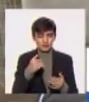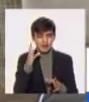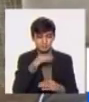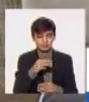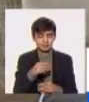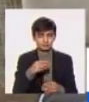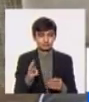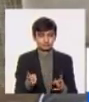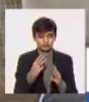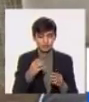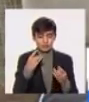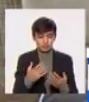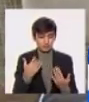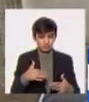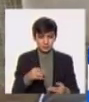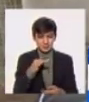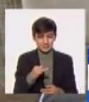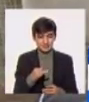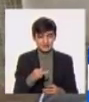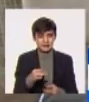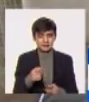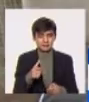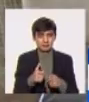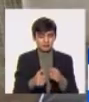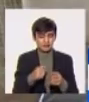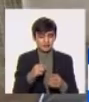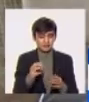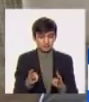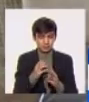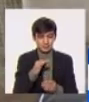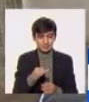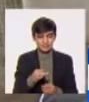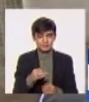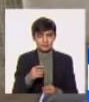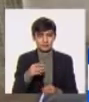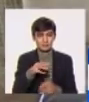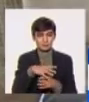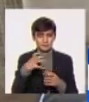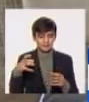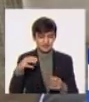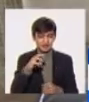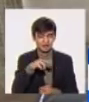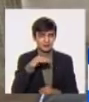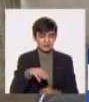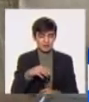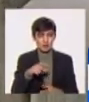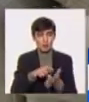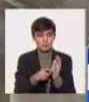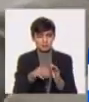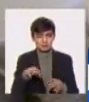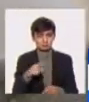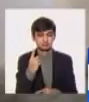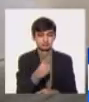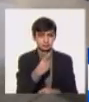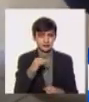знахарей, достаточно поджечь несколько стебельков и пройтись дымящим пучком по комнате. Таким